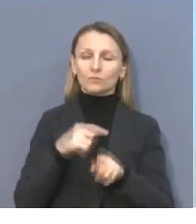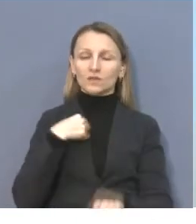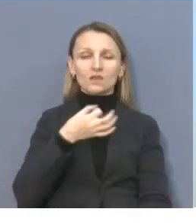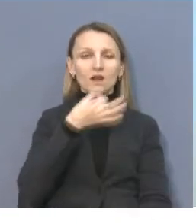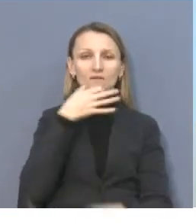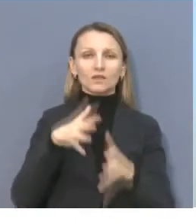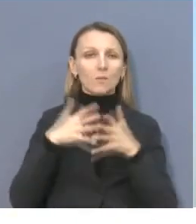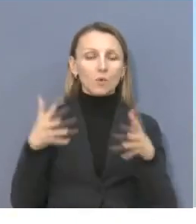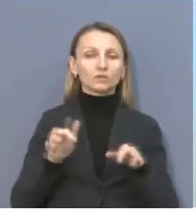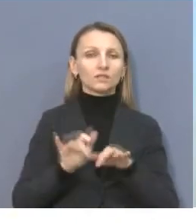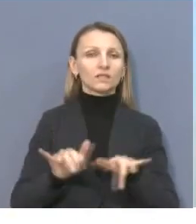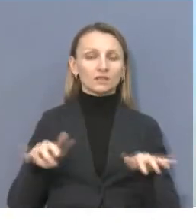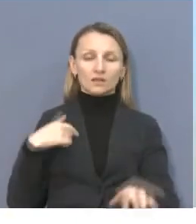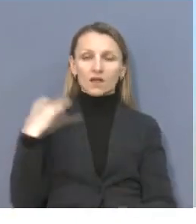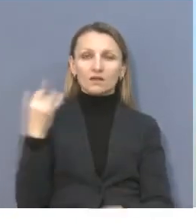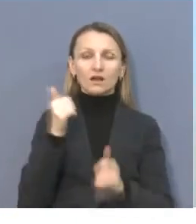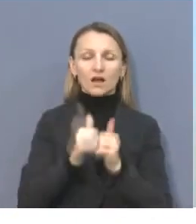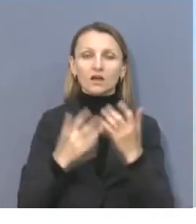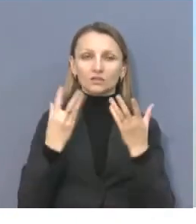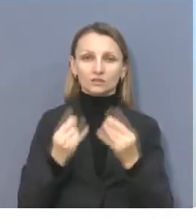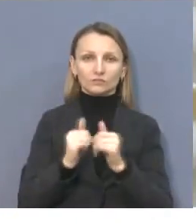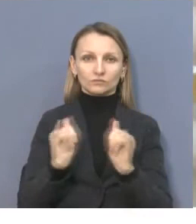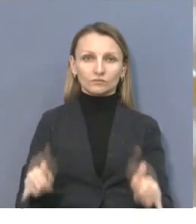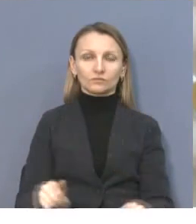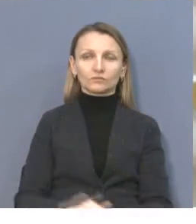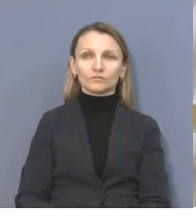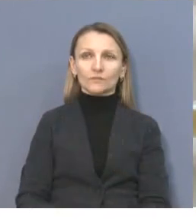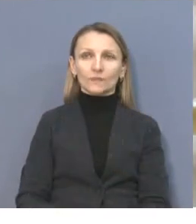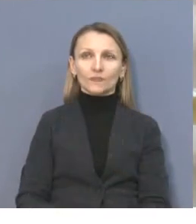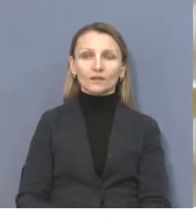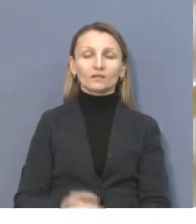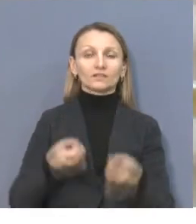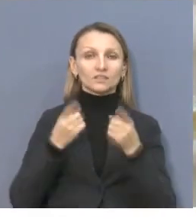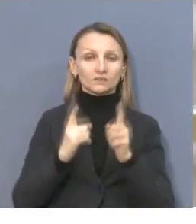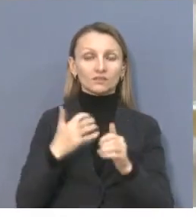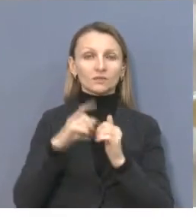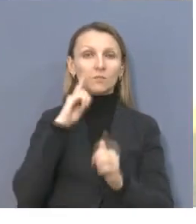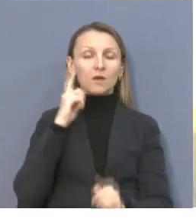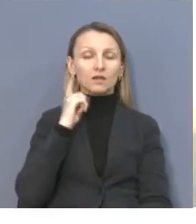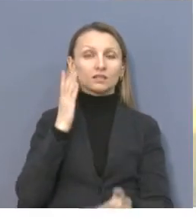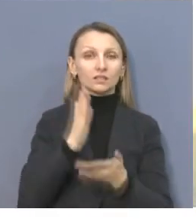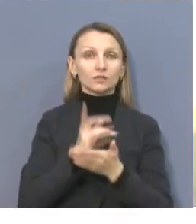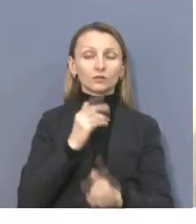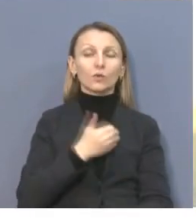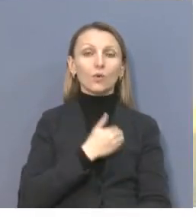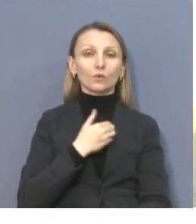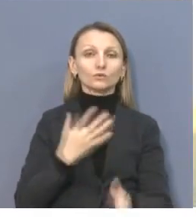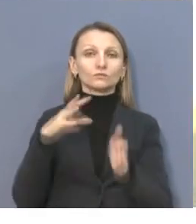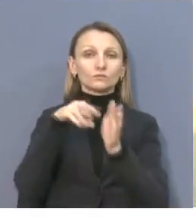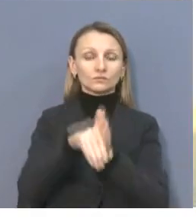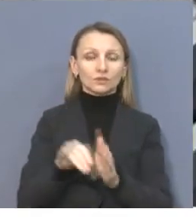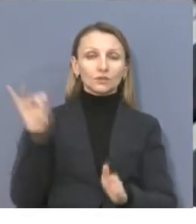фортепьяно мой интерес к нему каждый менялись растет действительно среди молодежи есть немало тех кто желает влиться в искусство